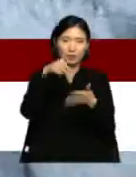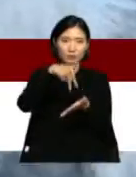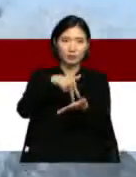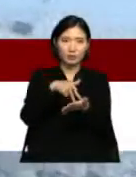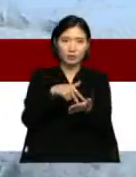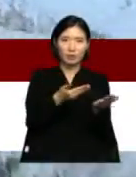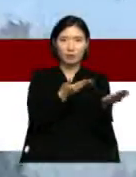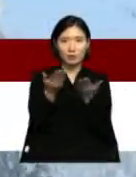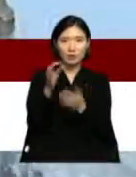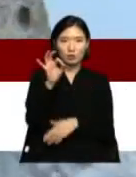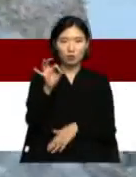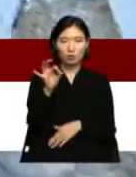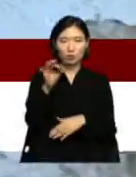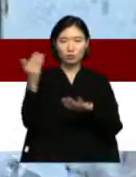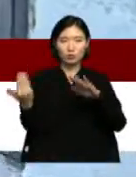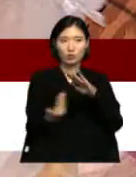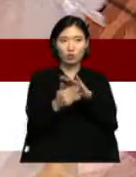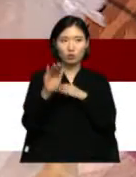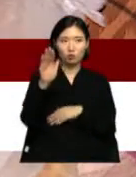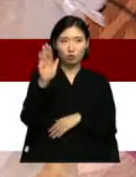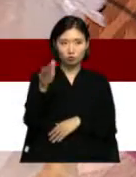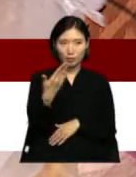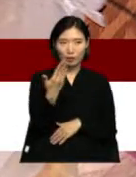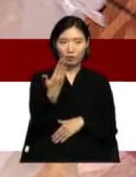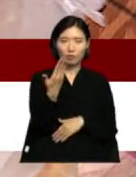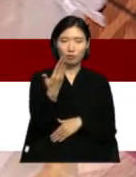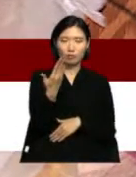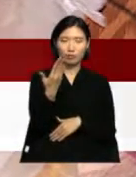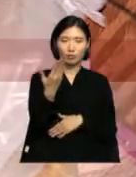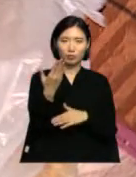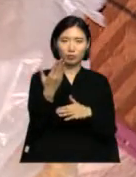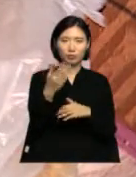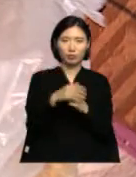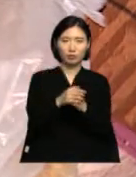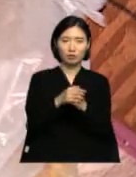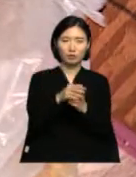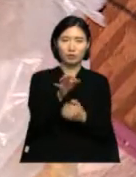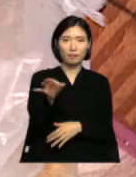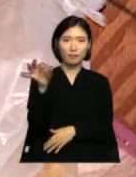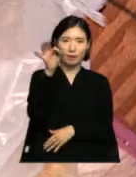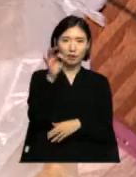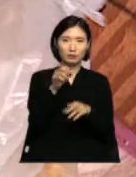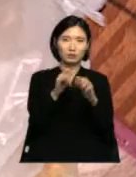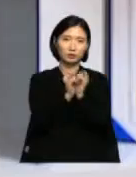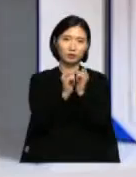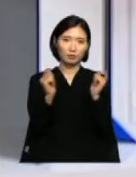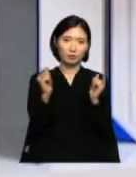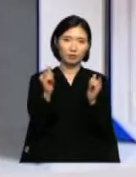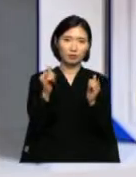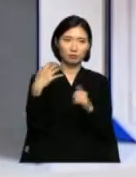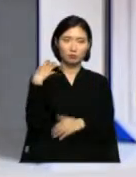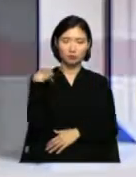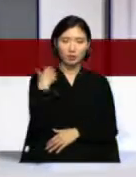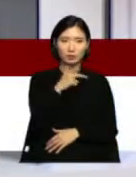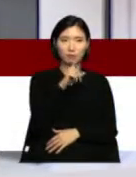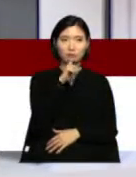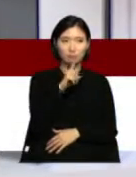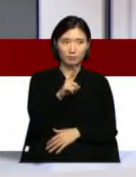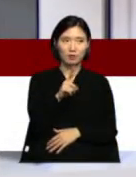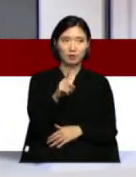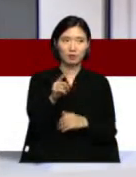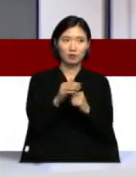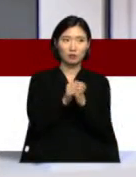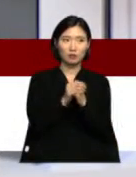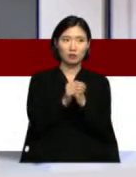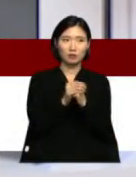더하면 최대 900원까지 오를 수 있어 서민들의 부담이 커질 수밖에 없다고 주장합니다. 가정당